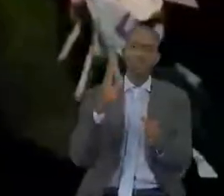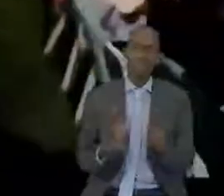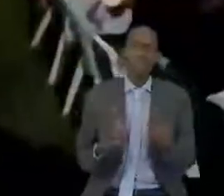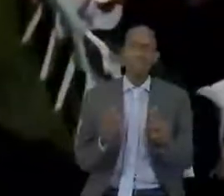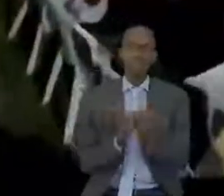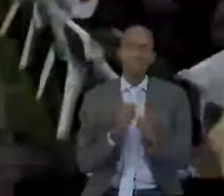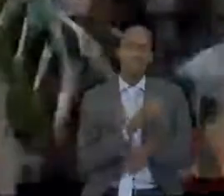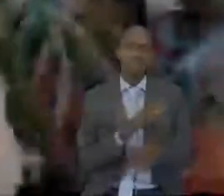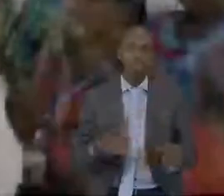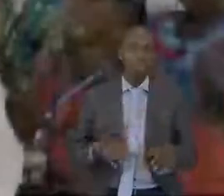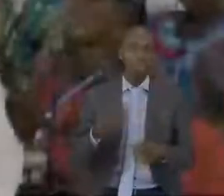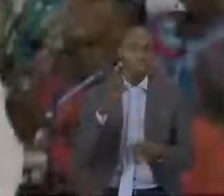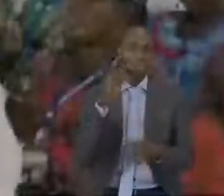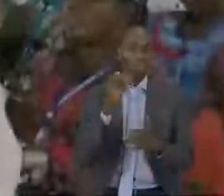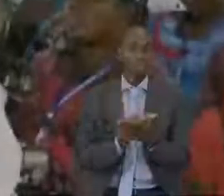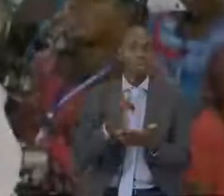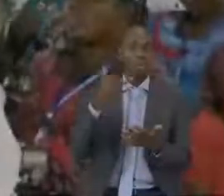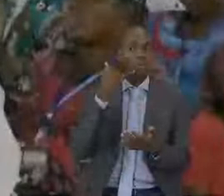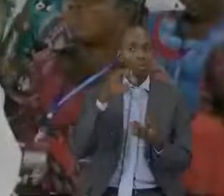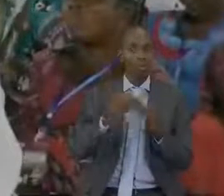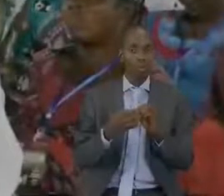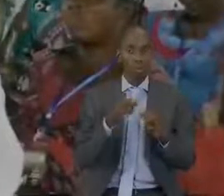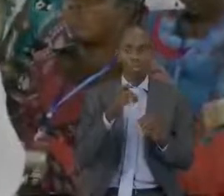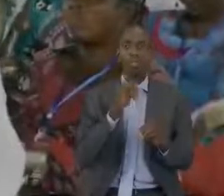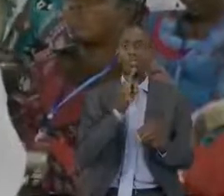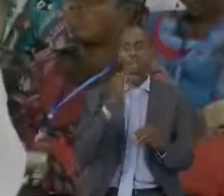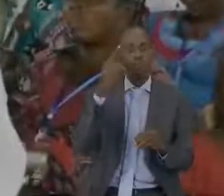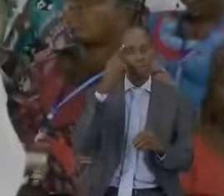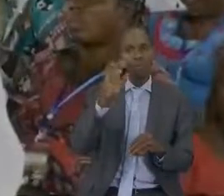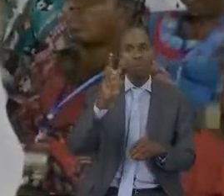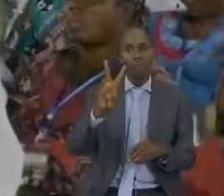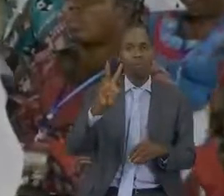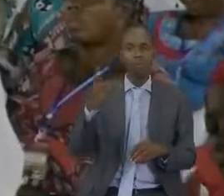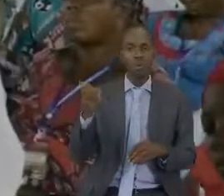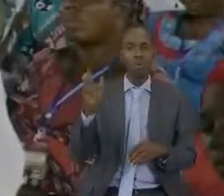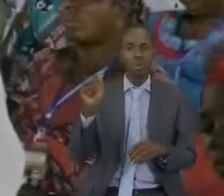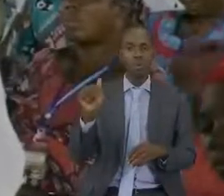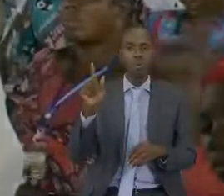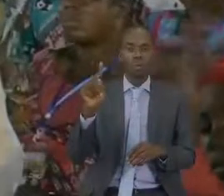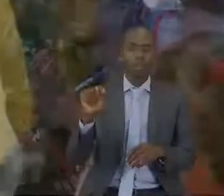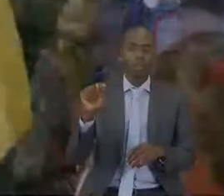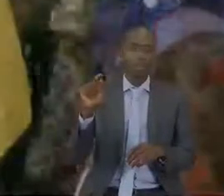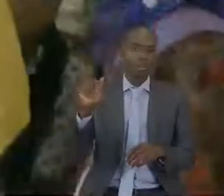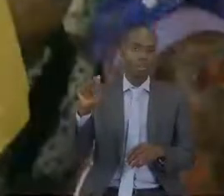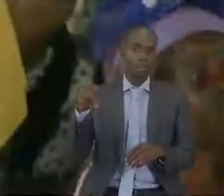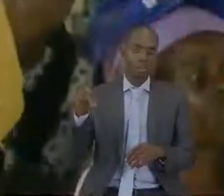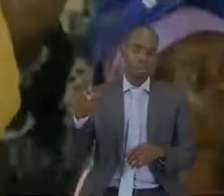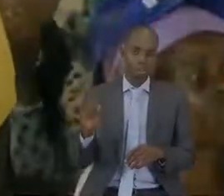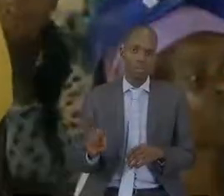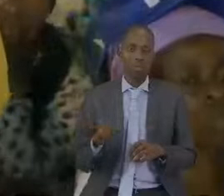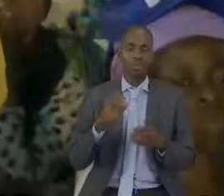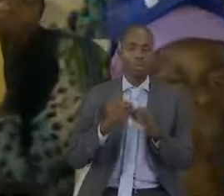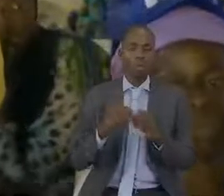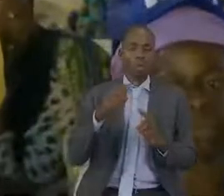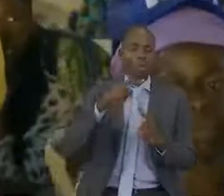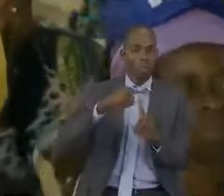Alors notez le numéro de téléphone qui s'affiche ou qu'on vous a donné, ou bien